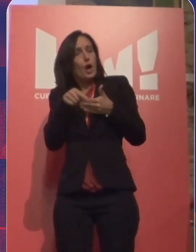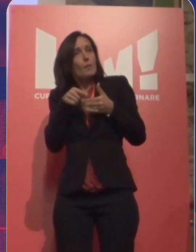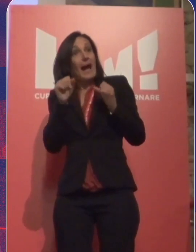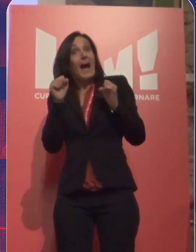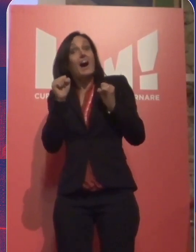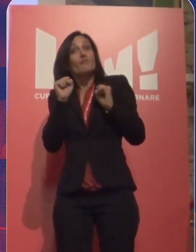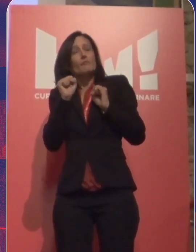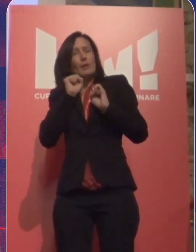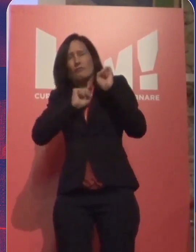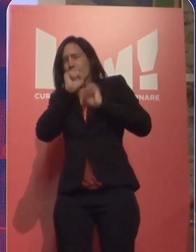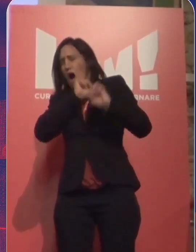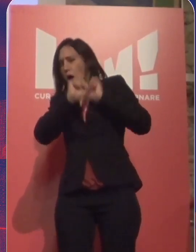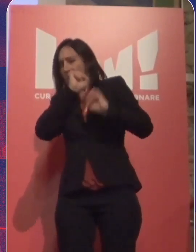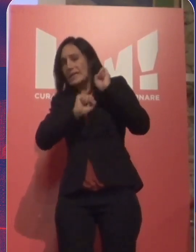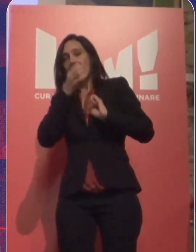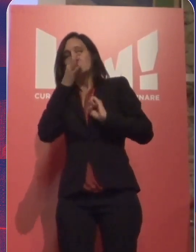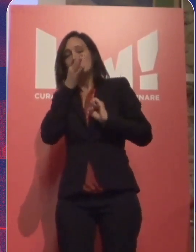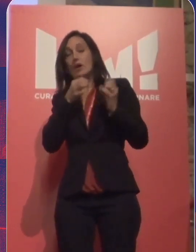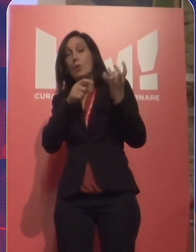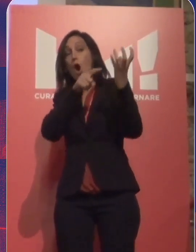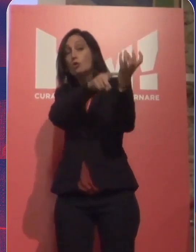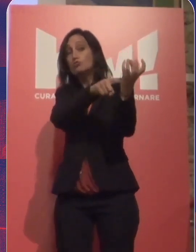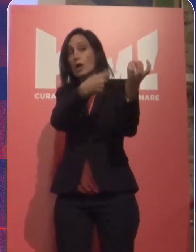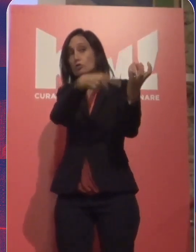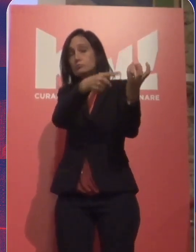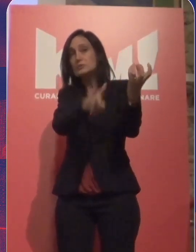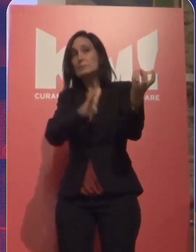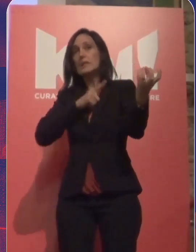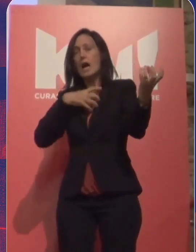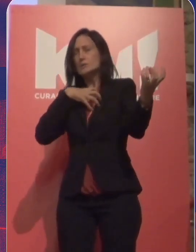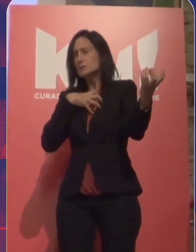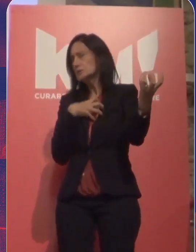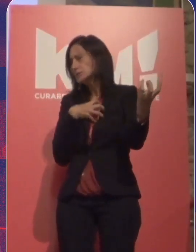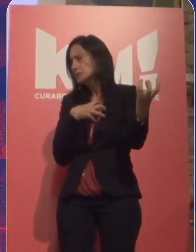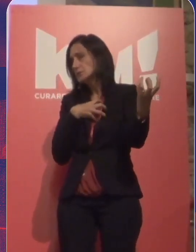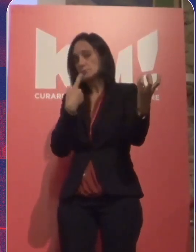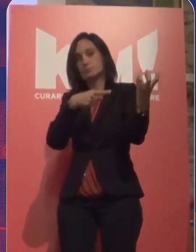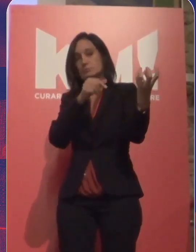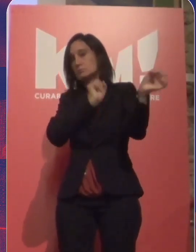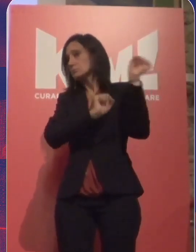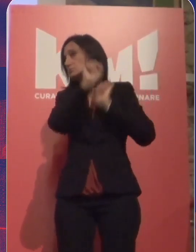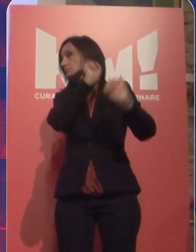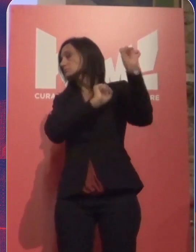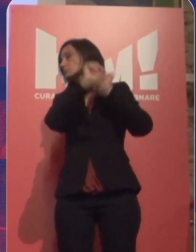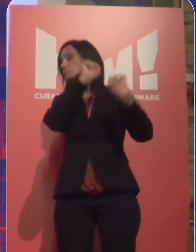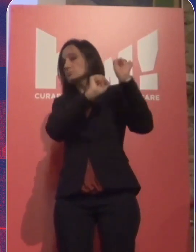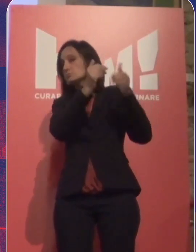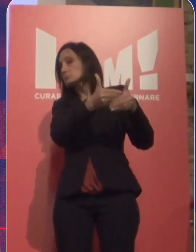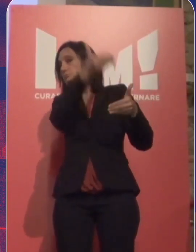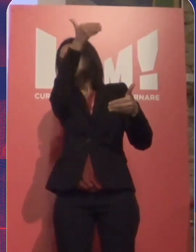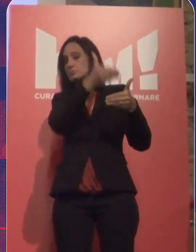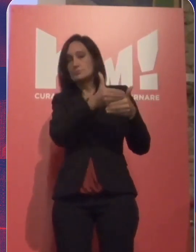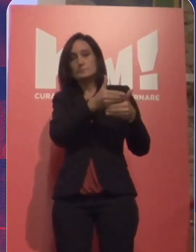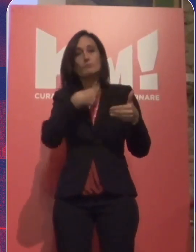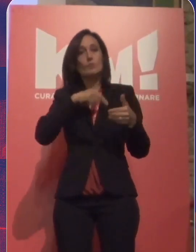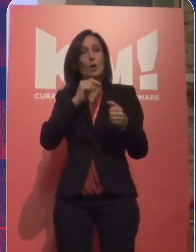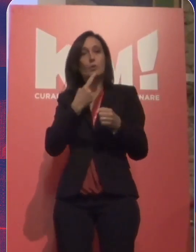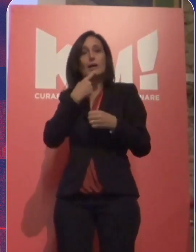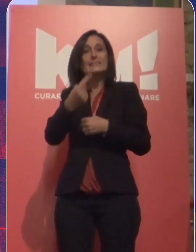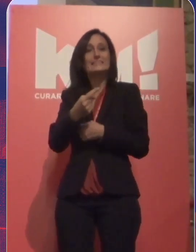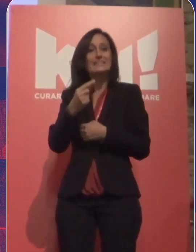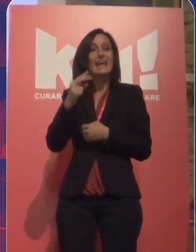allontanamento dall oggetto dell'angoscia possiamo citare gli hikikomori giapponesi come